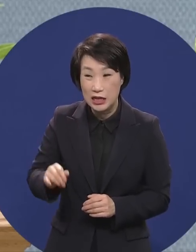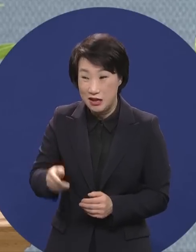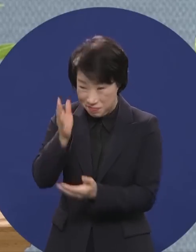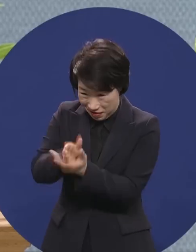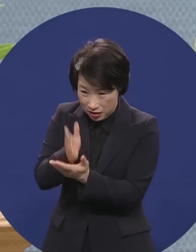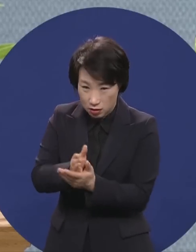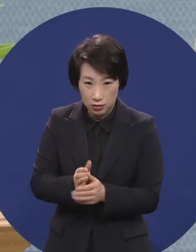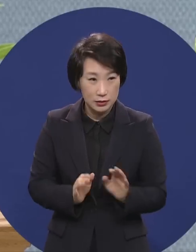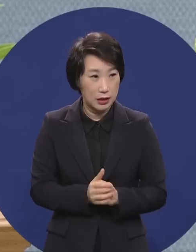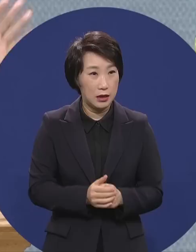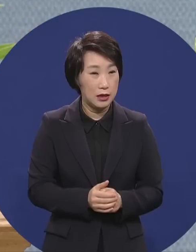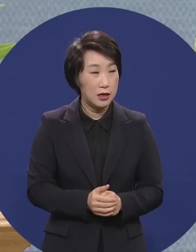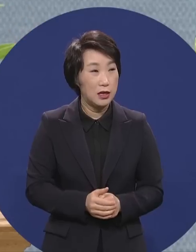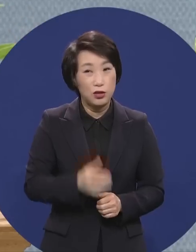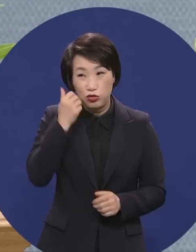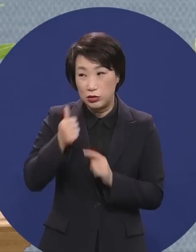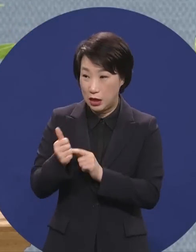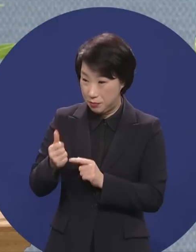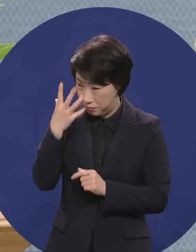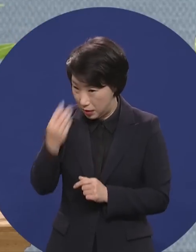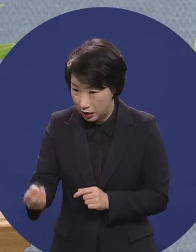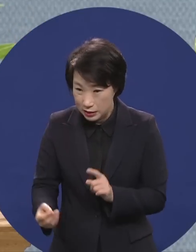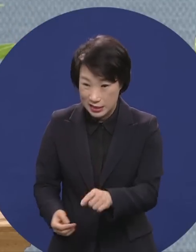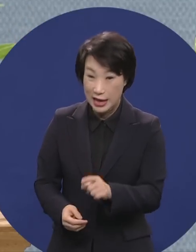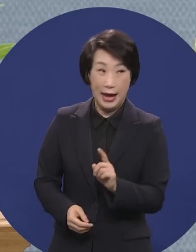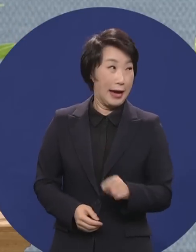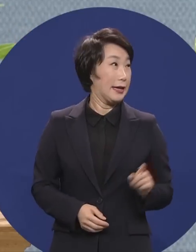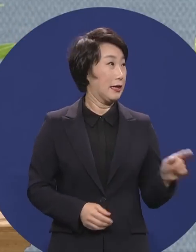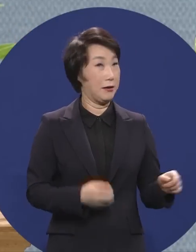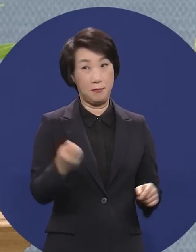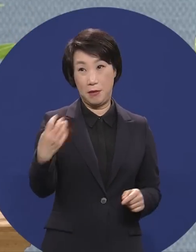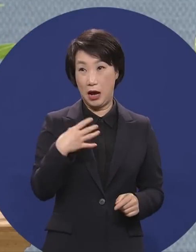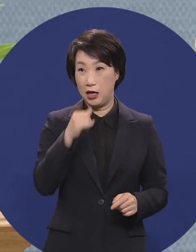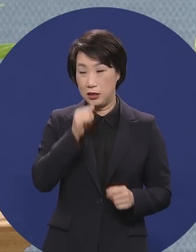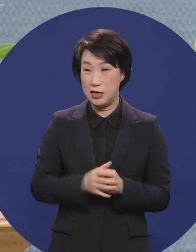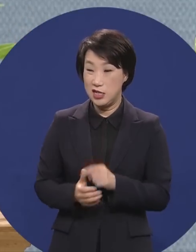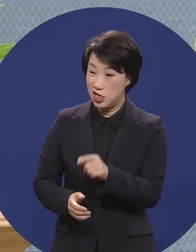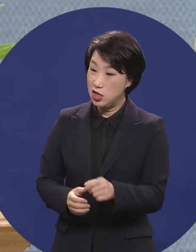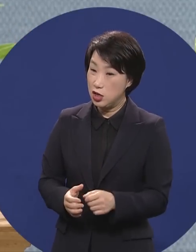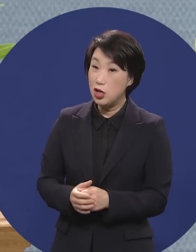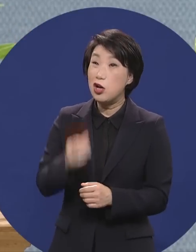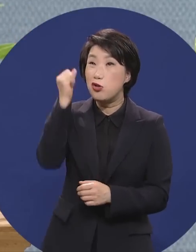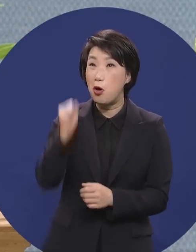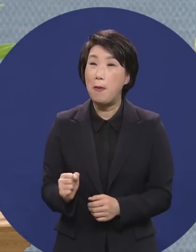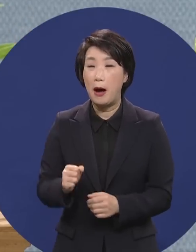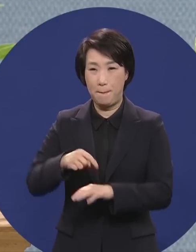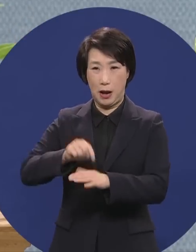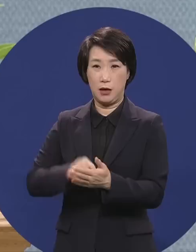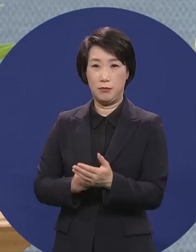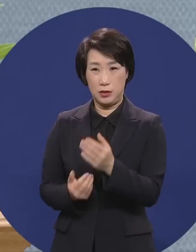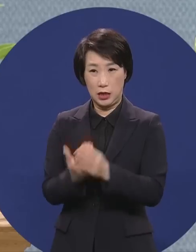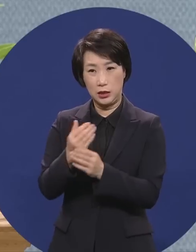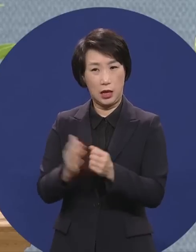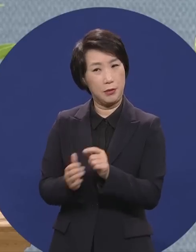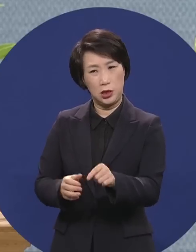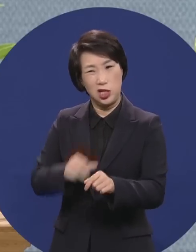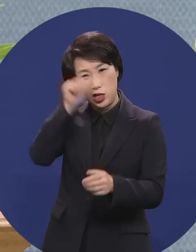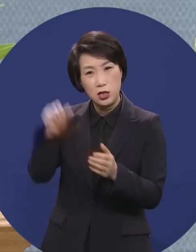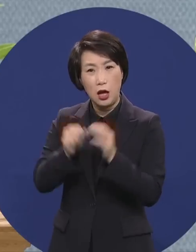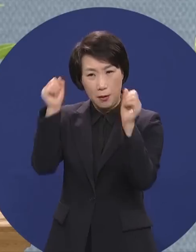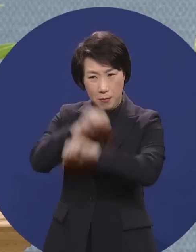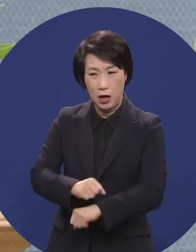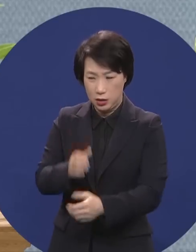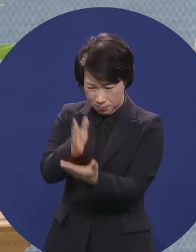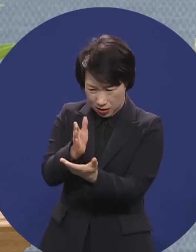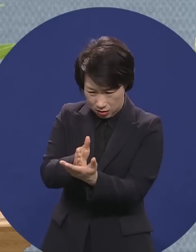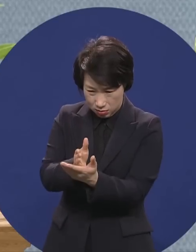하면 애비만 욕먹으니까 절대 그런 거 하지 마라. 그런 거 하지 마라. 그런 도박심이나 사양심은 말이요 결혼 인생을 망치고 마는